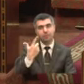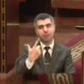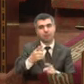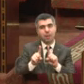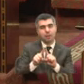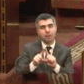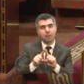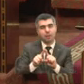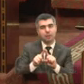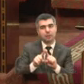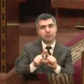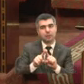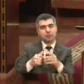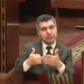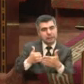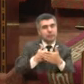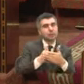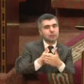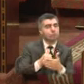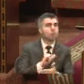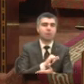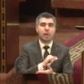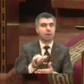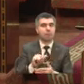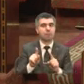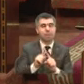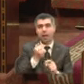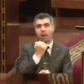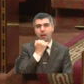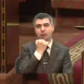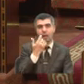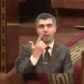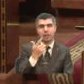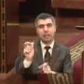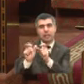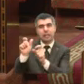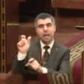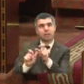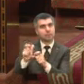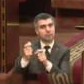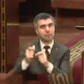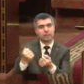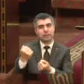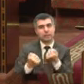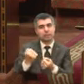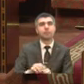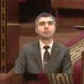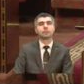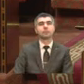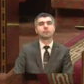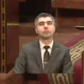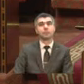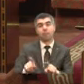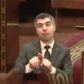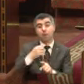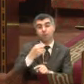اللي ما كانش خصها تكون، لانها تقع باخطاء بشريه. انا اللي بغيت نقول يعني عاود على بدء فيما